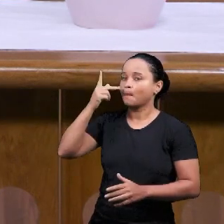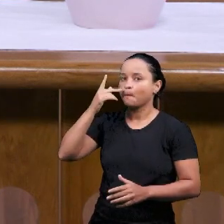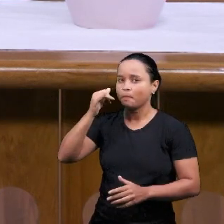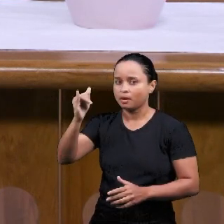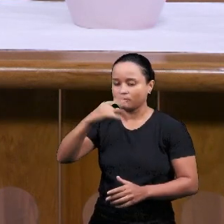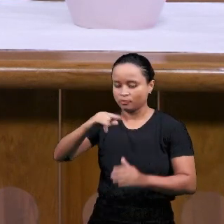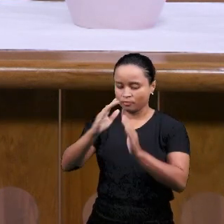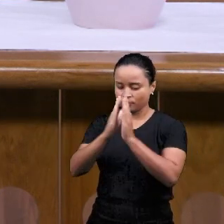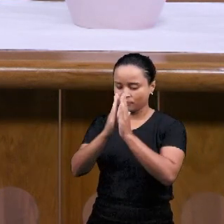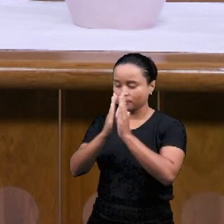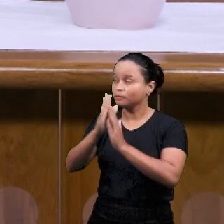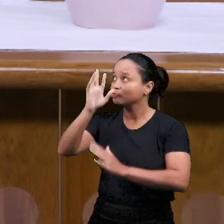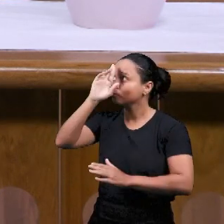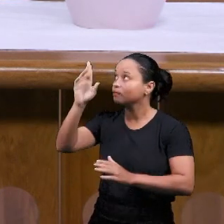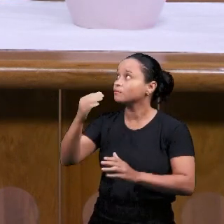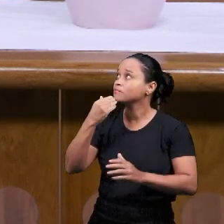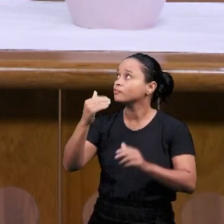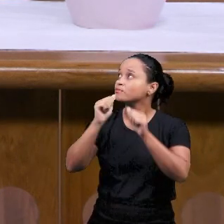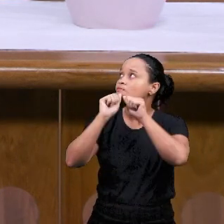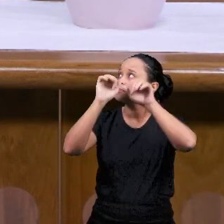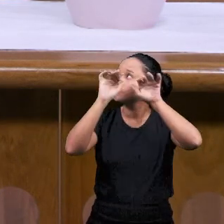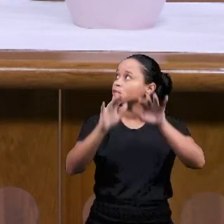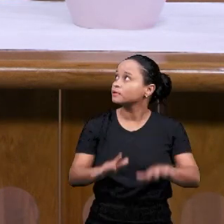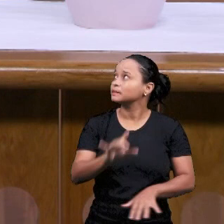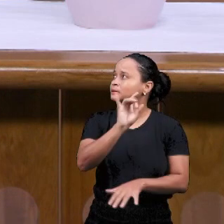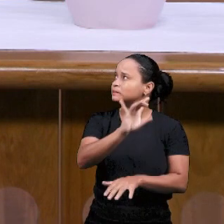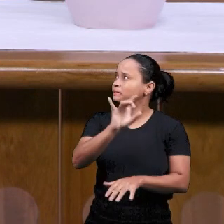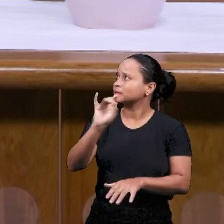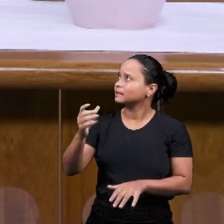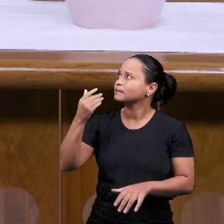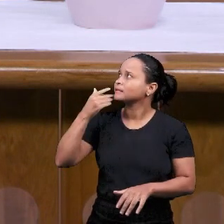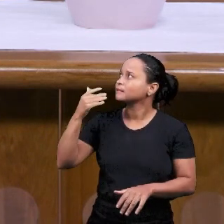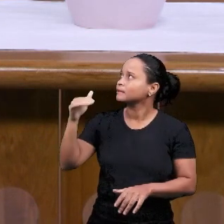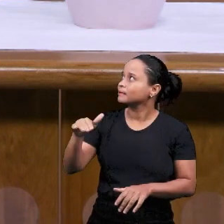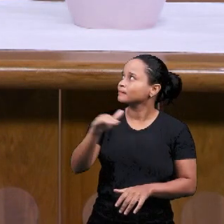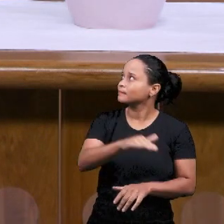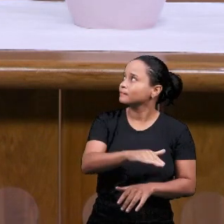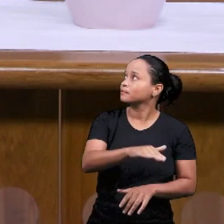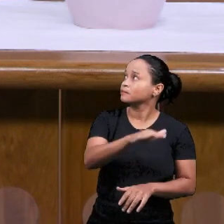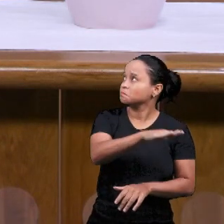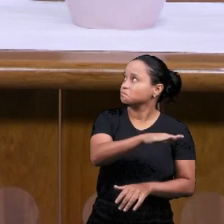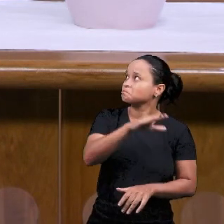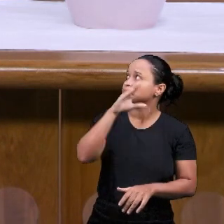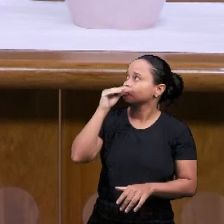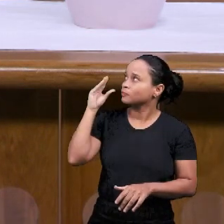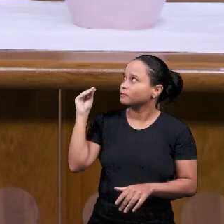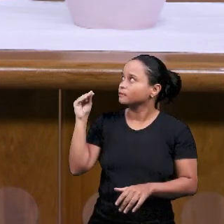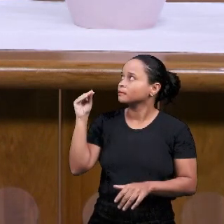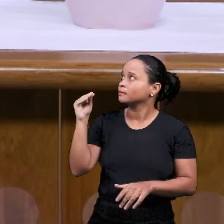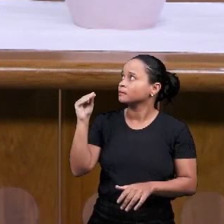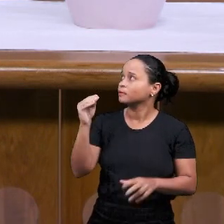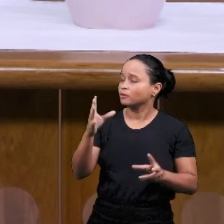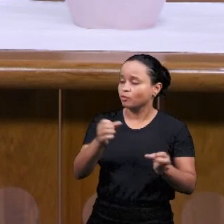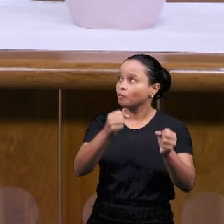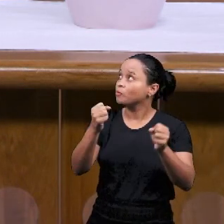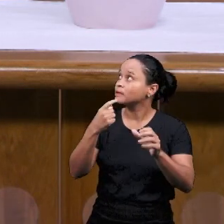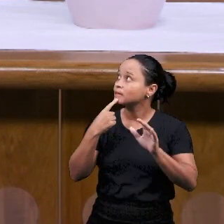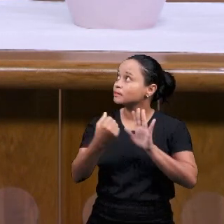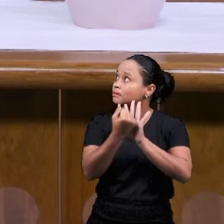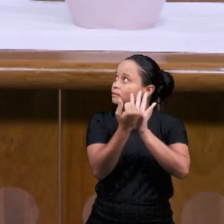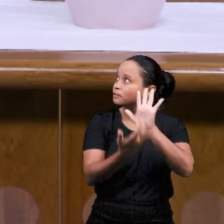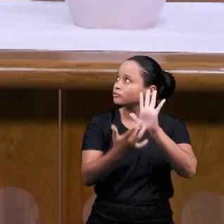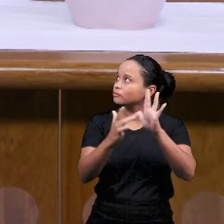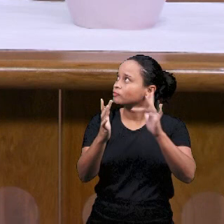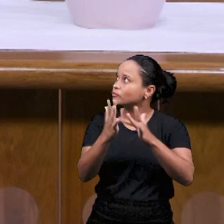nous supplions une bénédiction en faveur de chacune des enfants intermédiaires et adolescents. Dans le pouvoir du sang de Jésus, nous